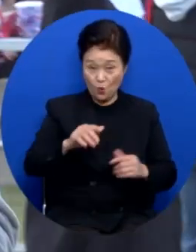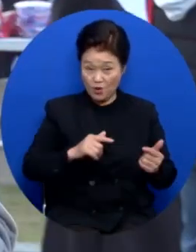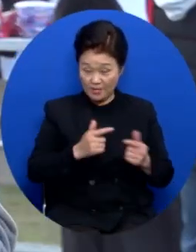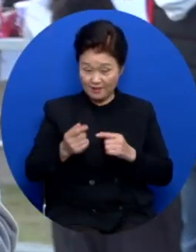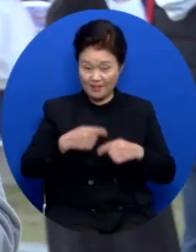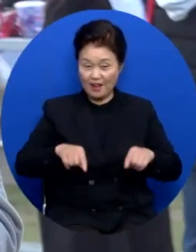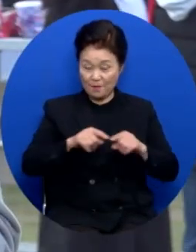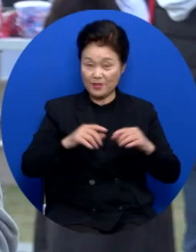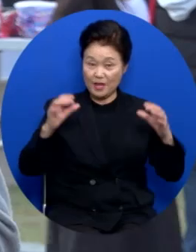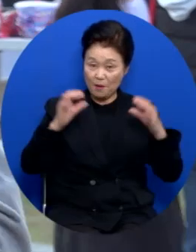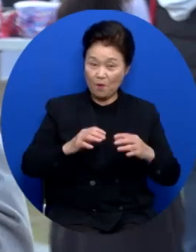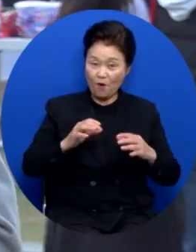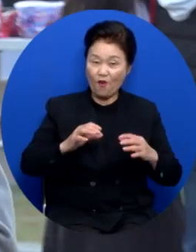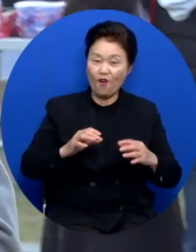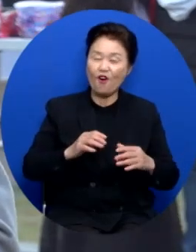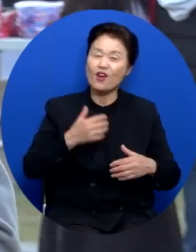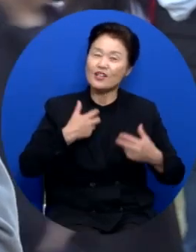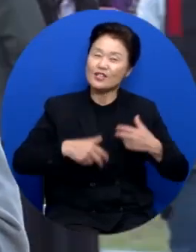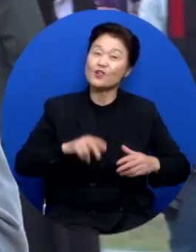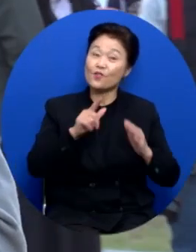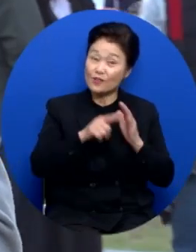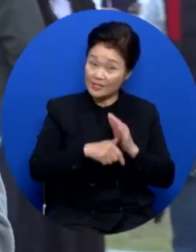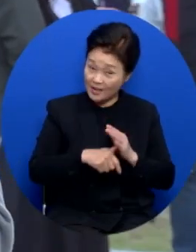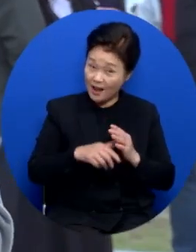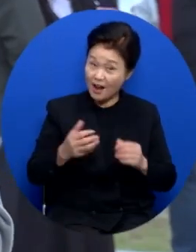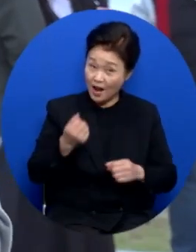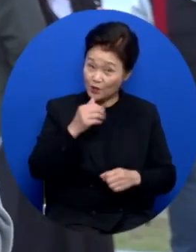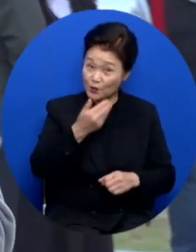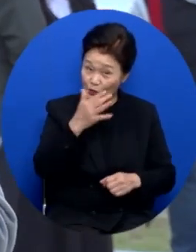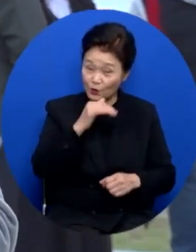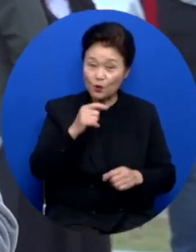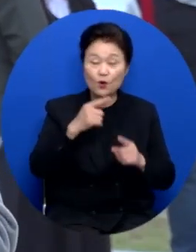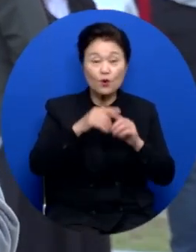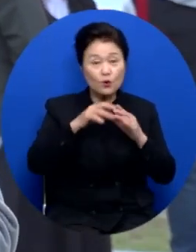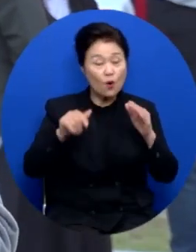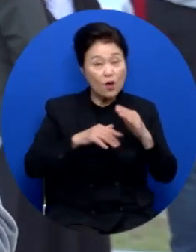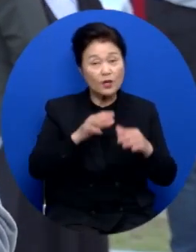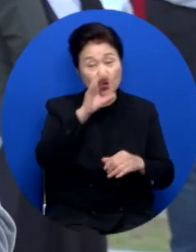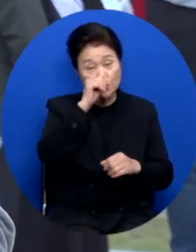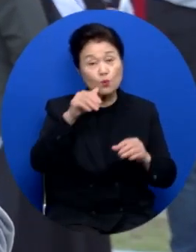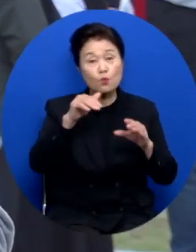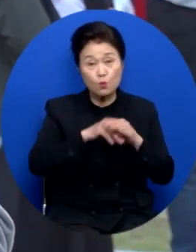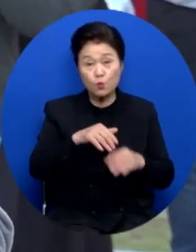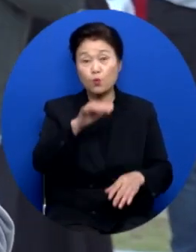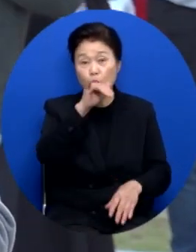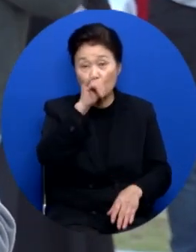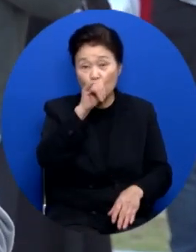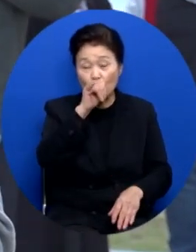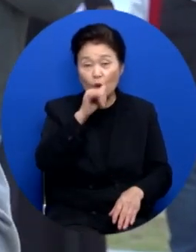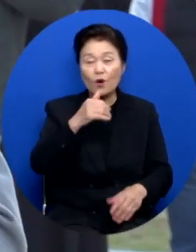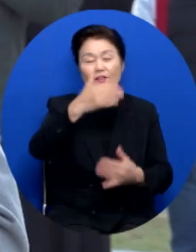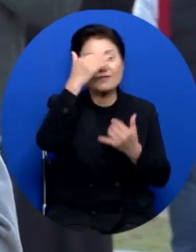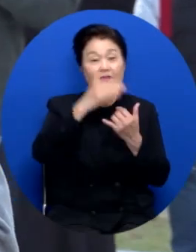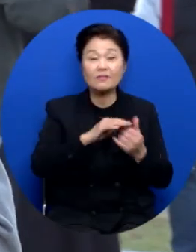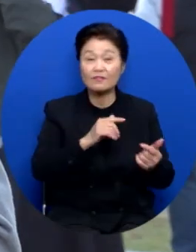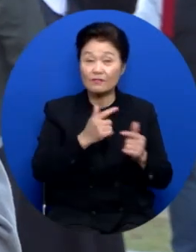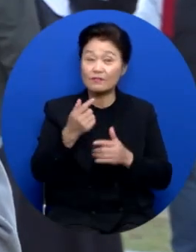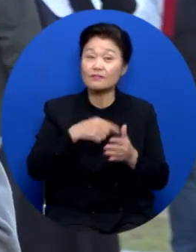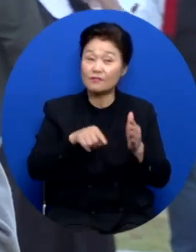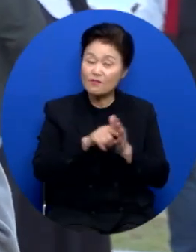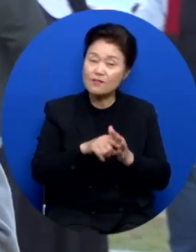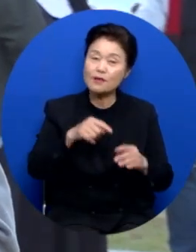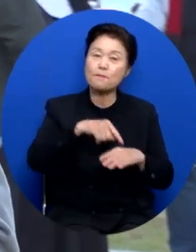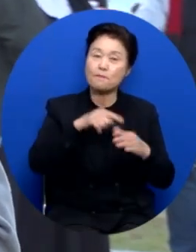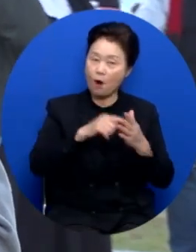함께 어울리면서 즐거운 시간 보낼 수 있거든요. 교회 안에 저런 이런 좋은 문화가 있고 또 다음 세대를 위한